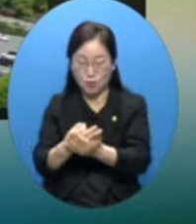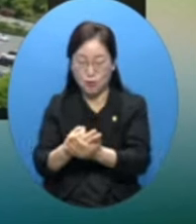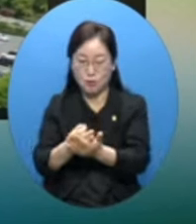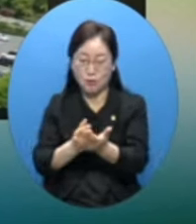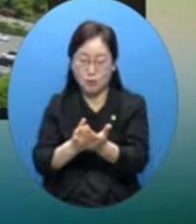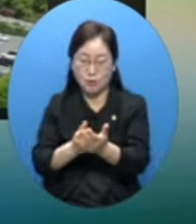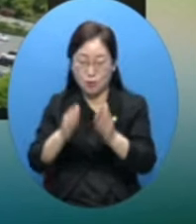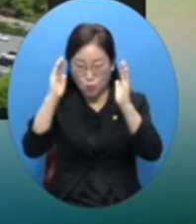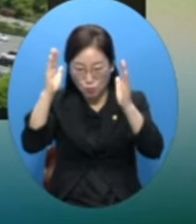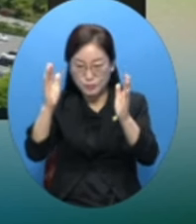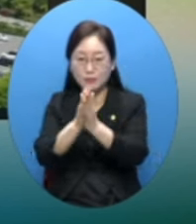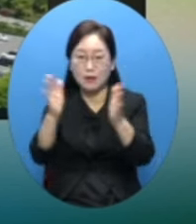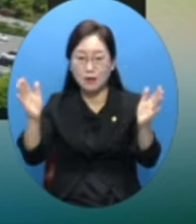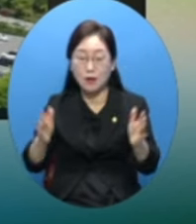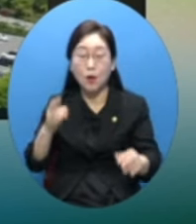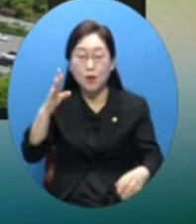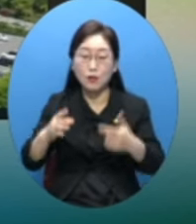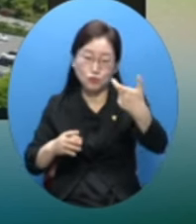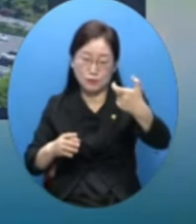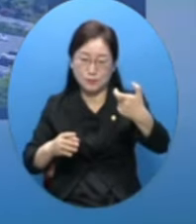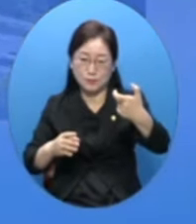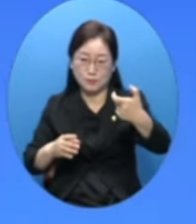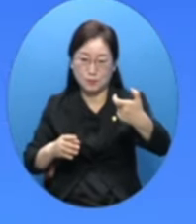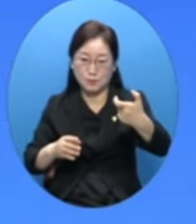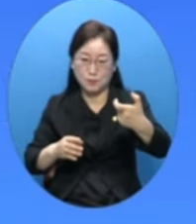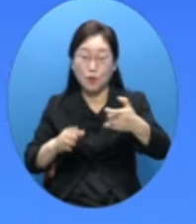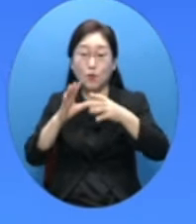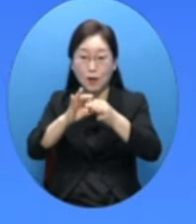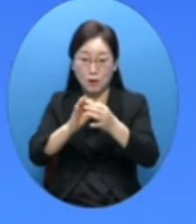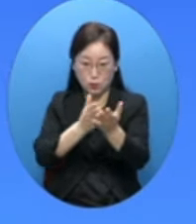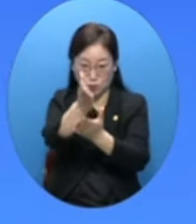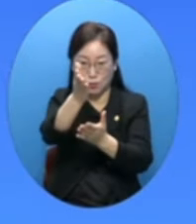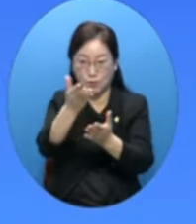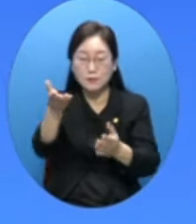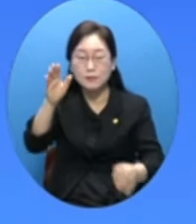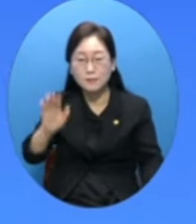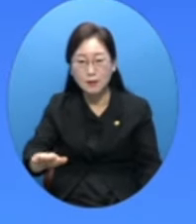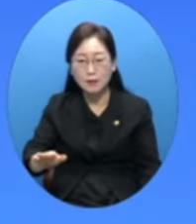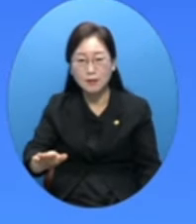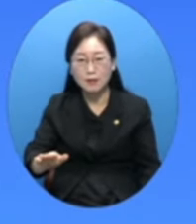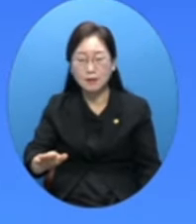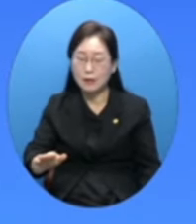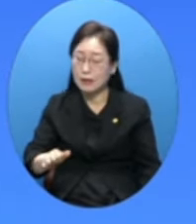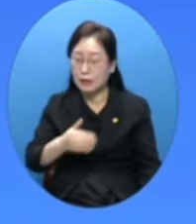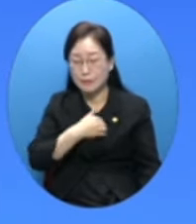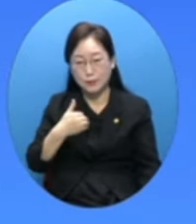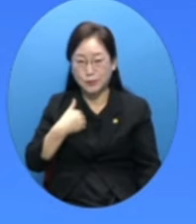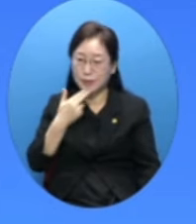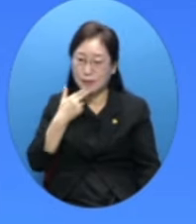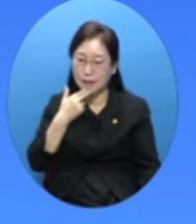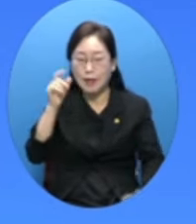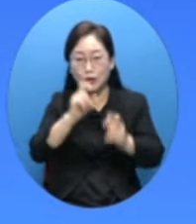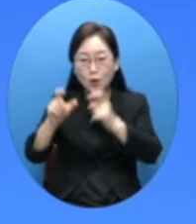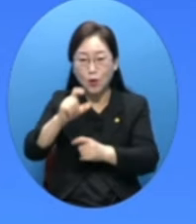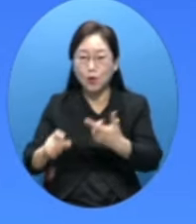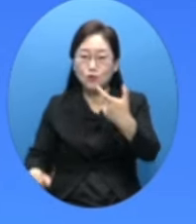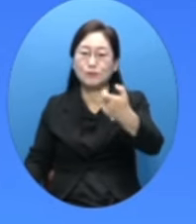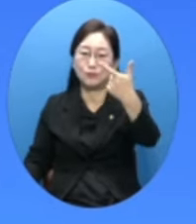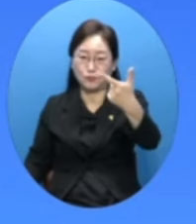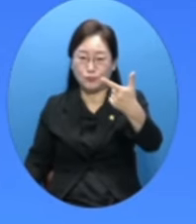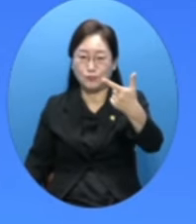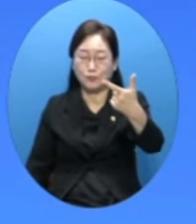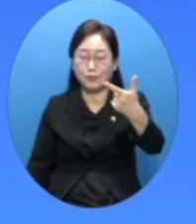본인이 원래 60kg 그 체급에서 하는데 만족감한 성과가 나오면 안 오니까 체급을 66kg를